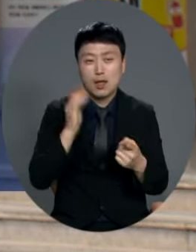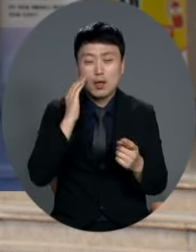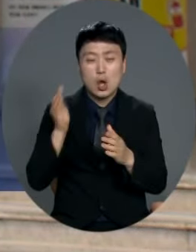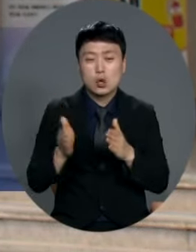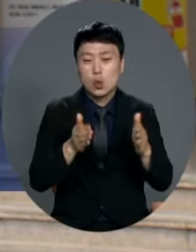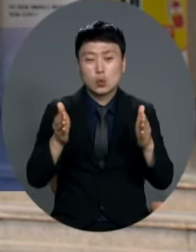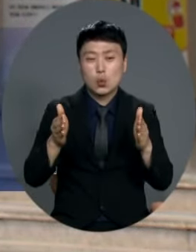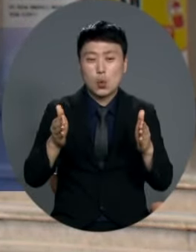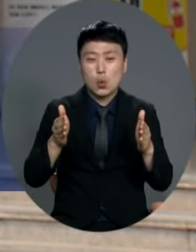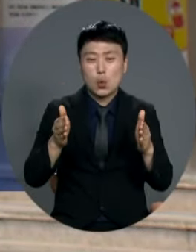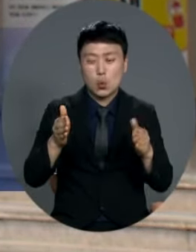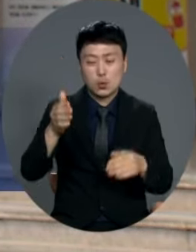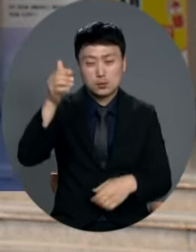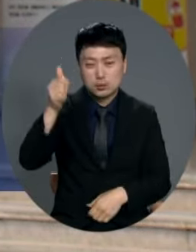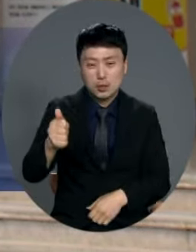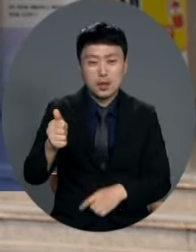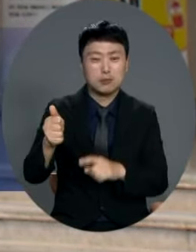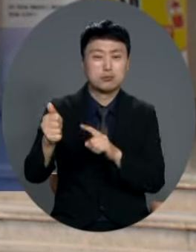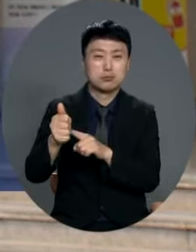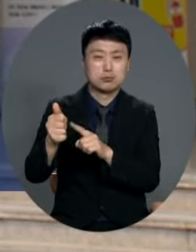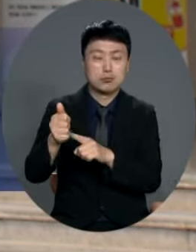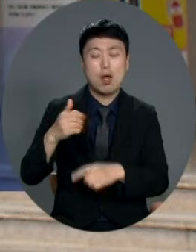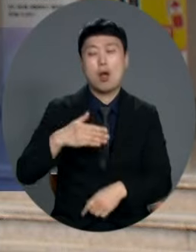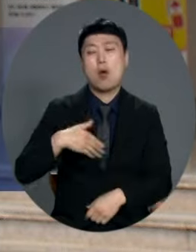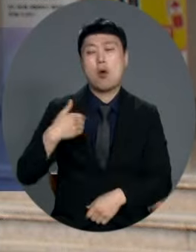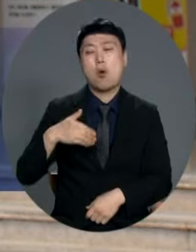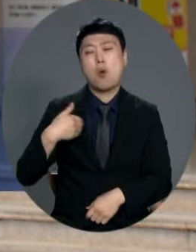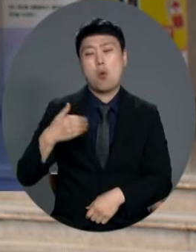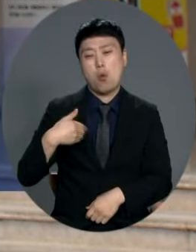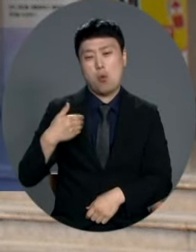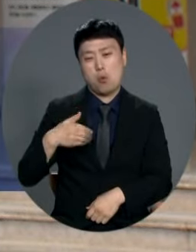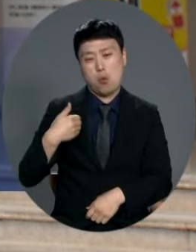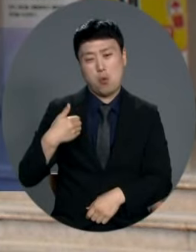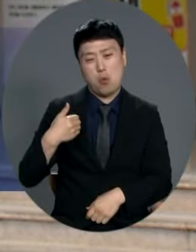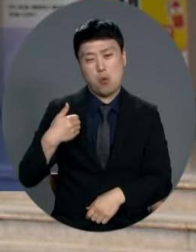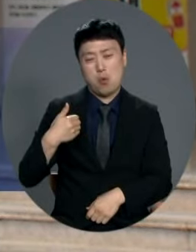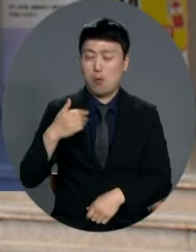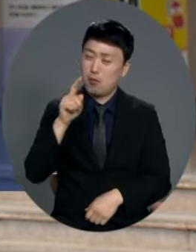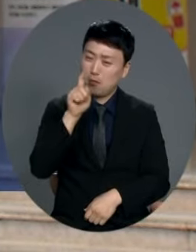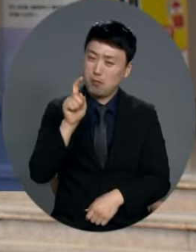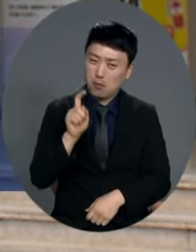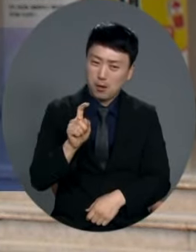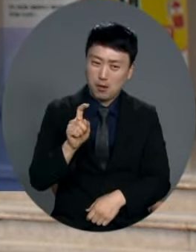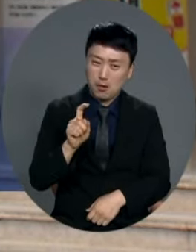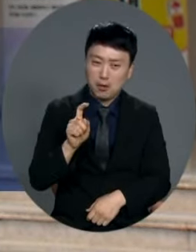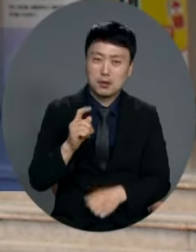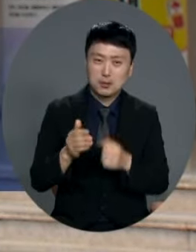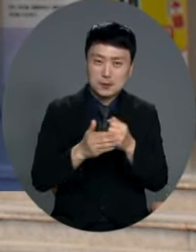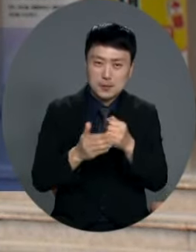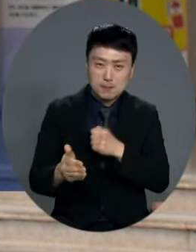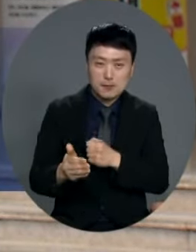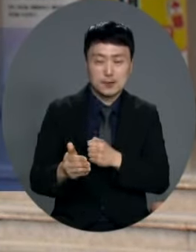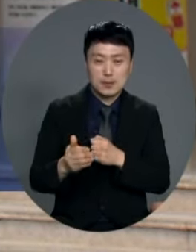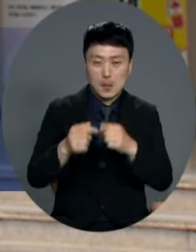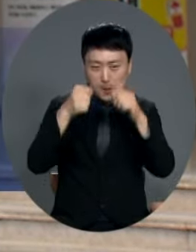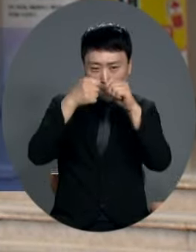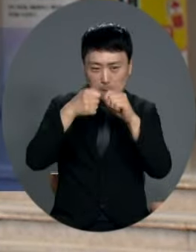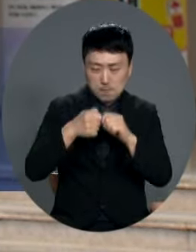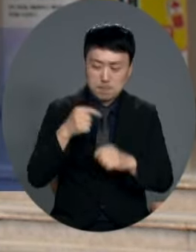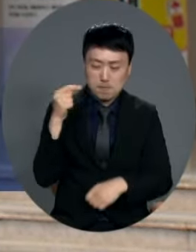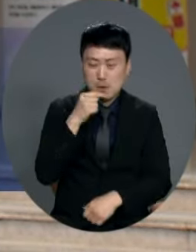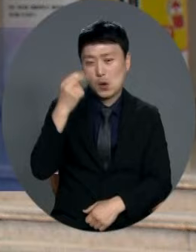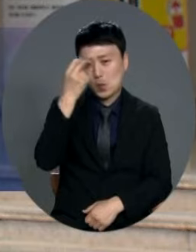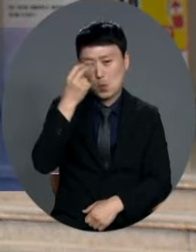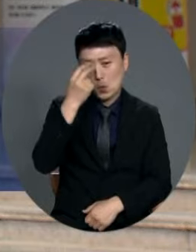어 청도 분석에서 과연 모를리는 없다고 봅니다 철저한 감사를